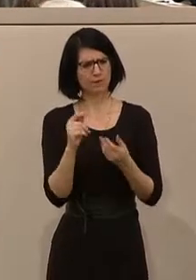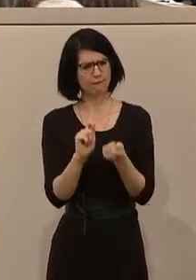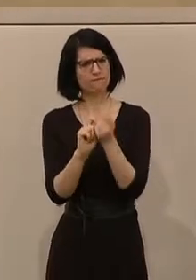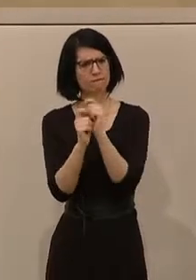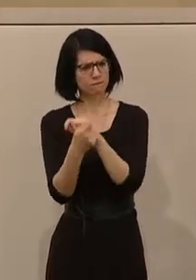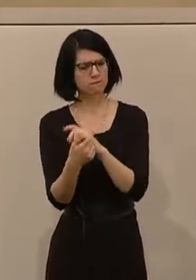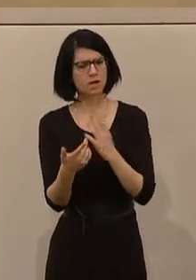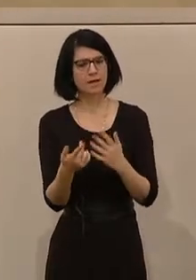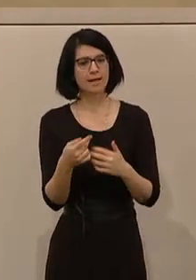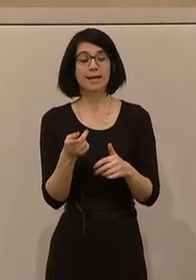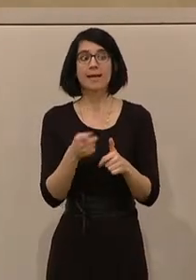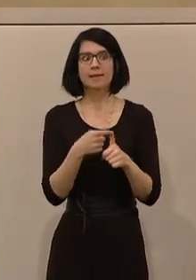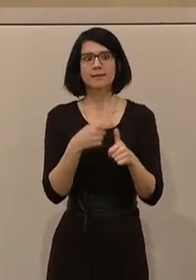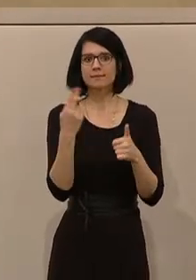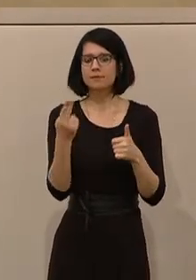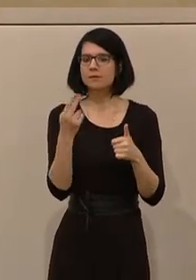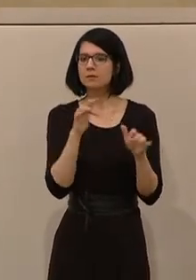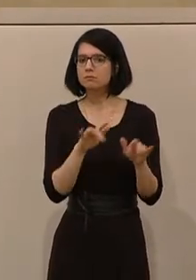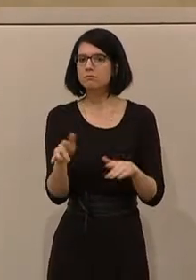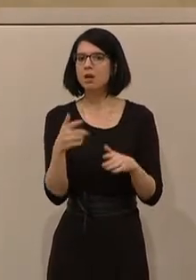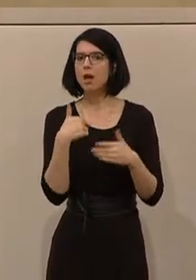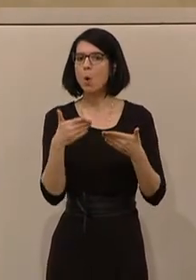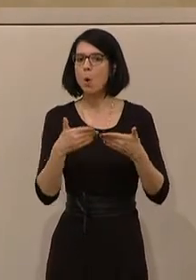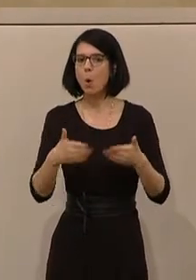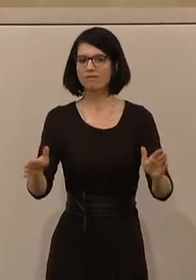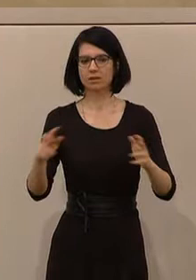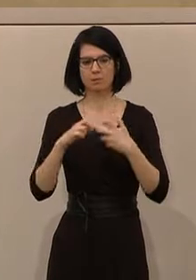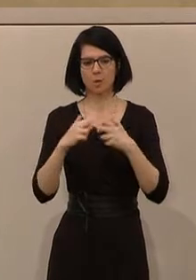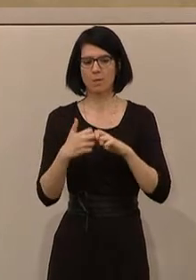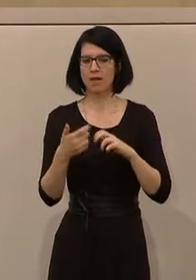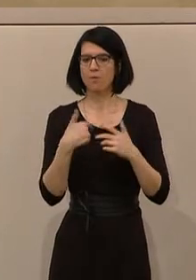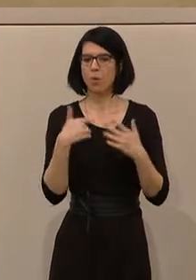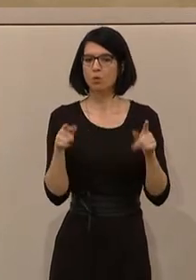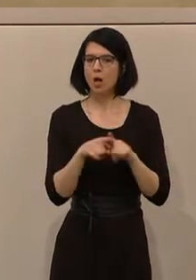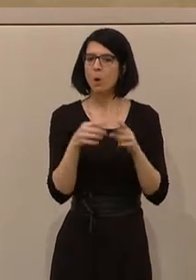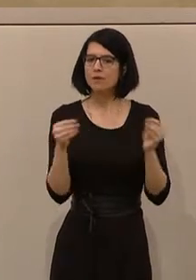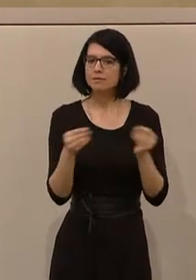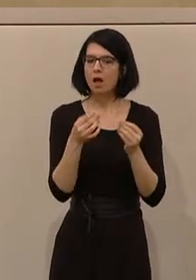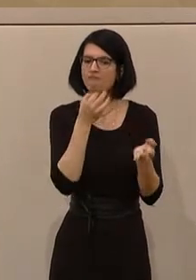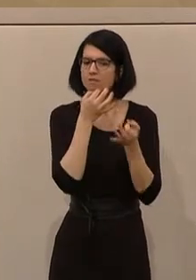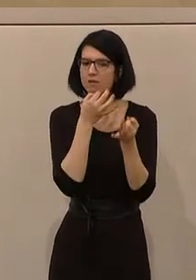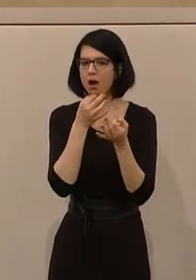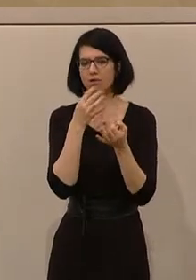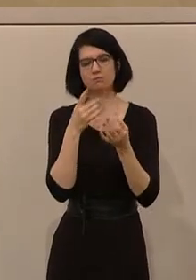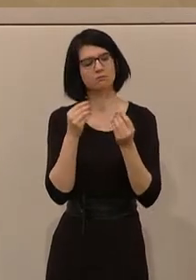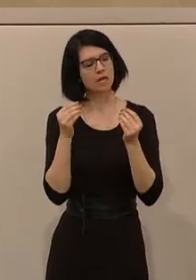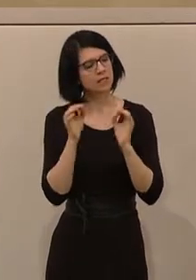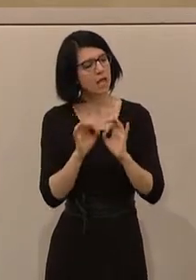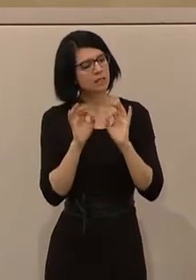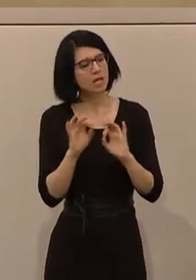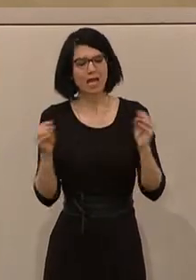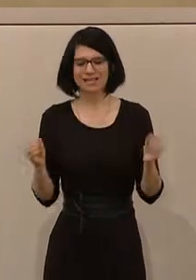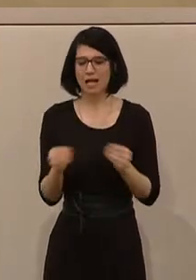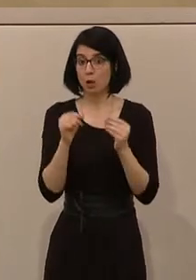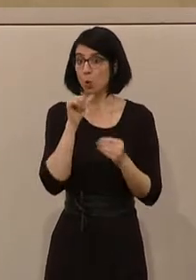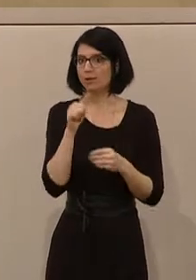Das erste Mal, was ganz wichtig ist, dass wir die ganzen offenen Probleme und Sachfragen sehr sachlich und überhaupt